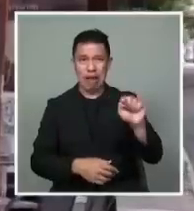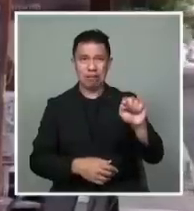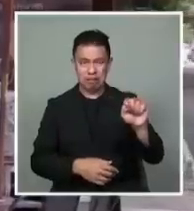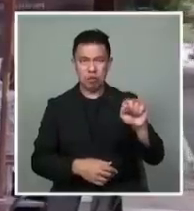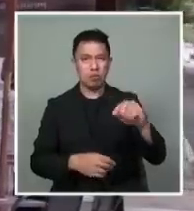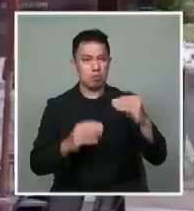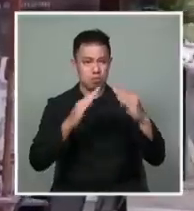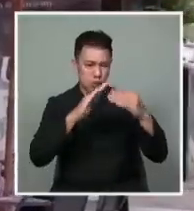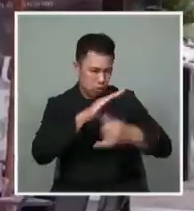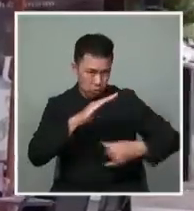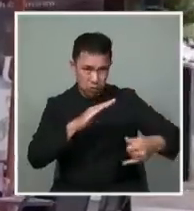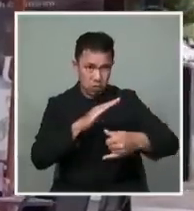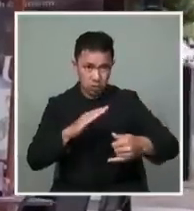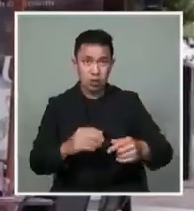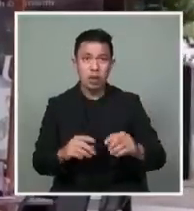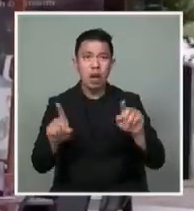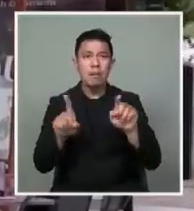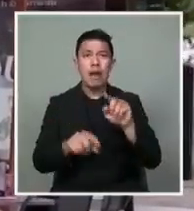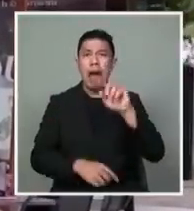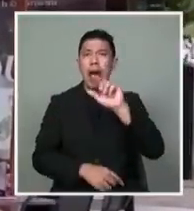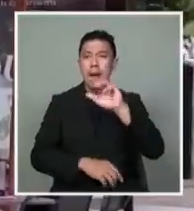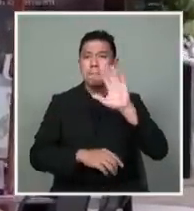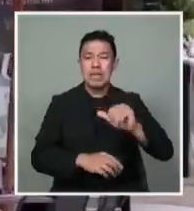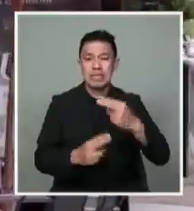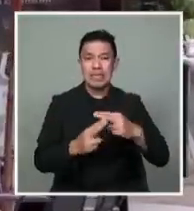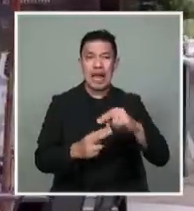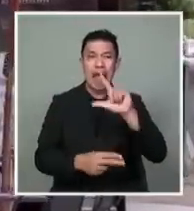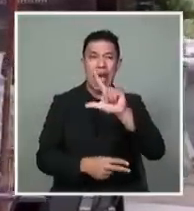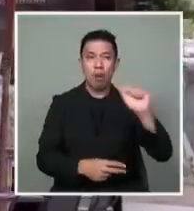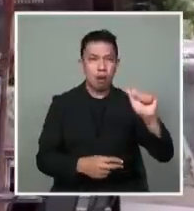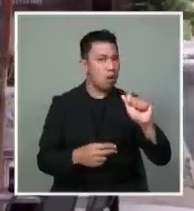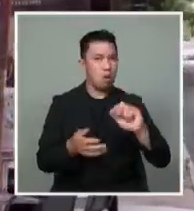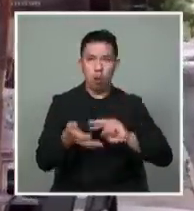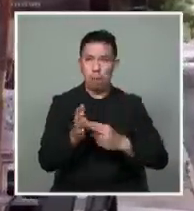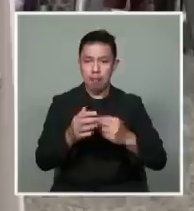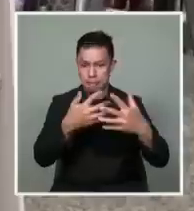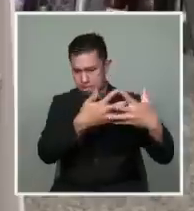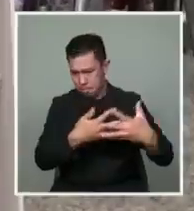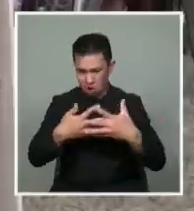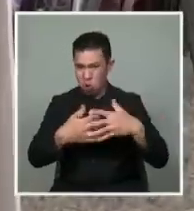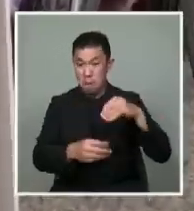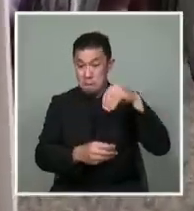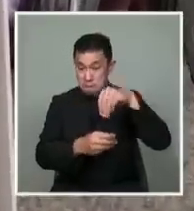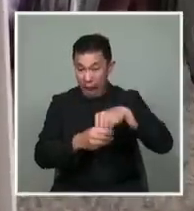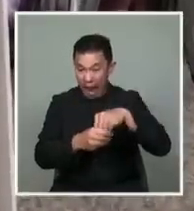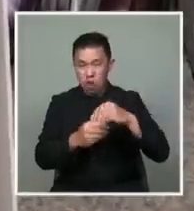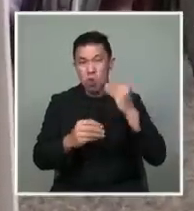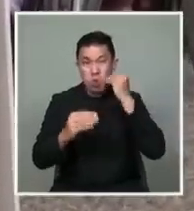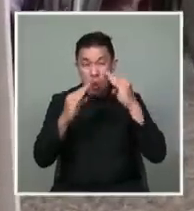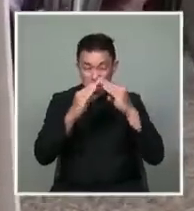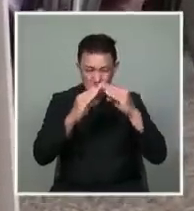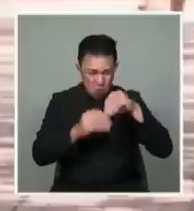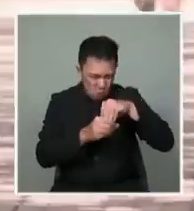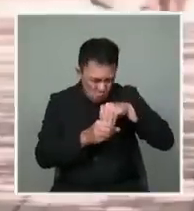ลอสแองเจลิสค่ะสั่งให้ประชาชนอยู่ที่บ้านเป็นเวลา3สัปดาห์ไม่ออกบ้านโดยไม่มีเหตุจำเป็นนะคะมีผลบังคับใช้ตั้งแต่วันจันท